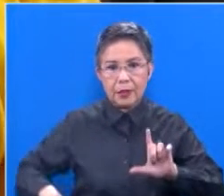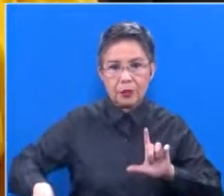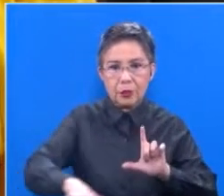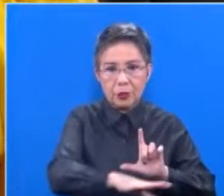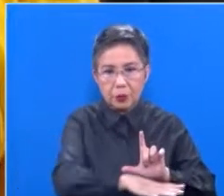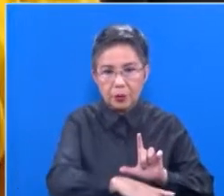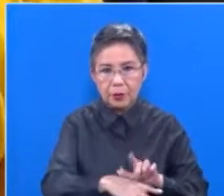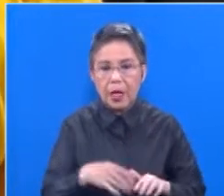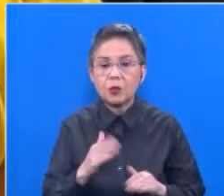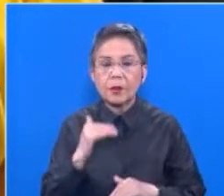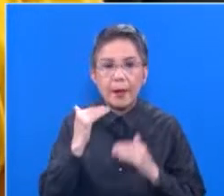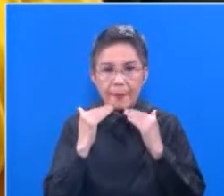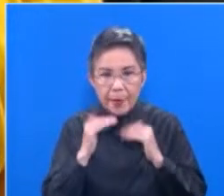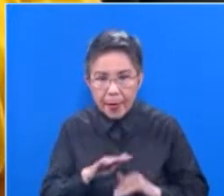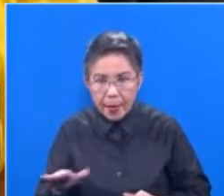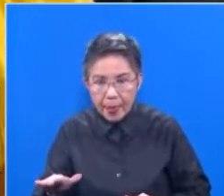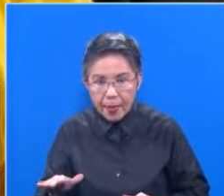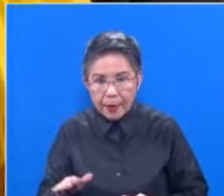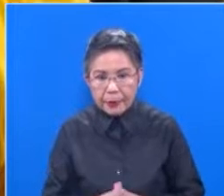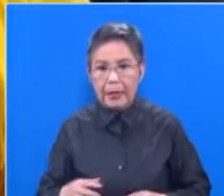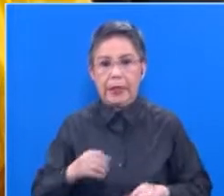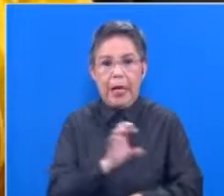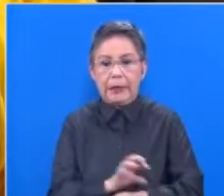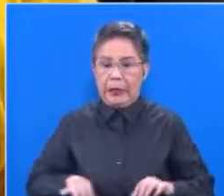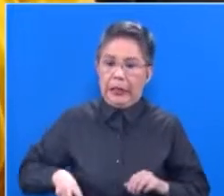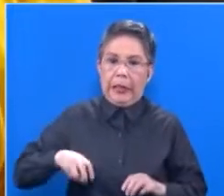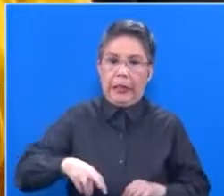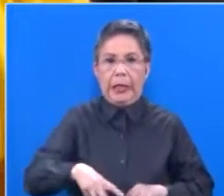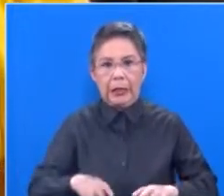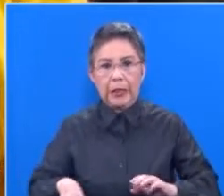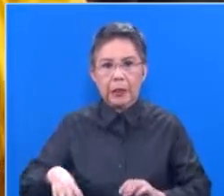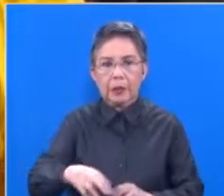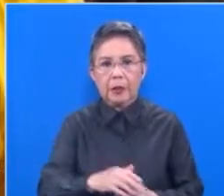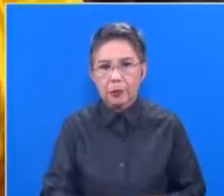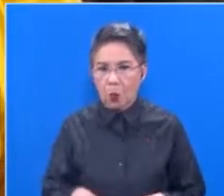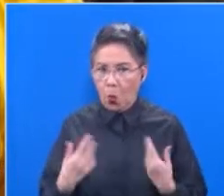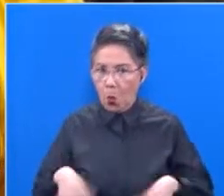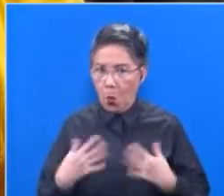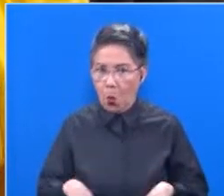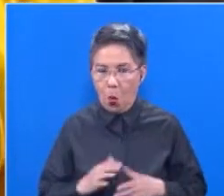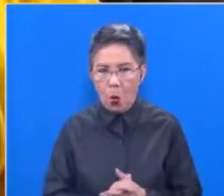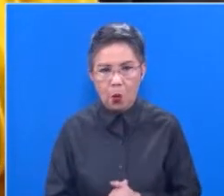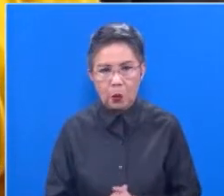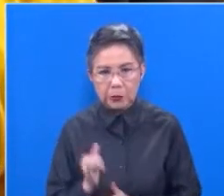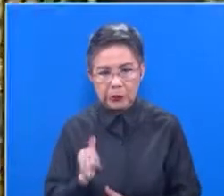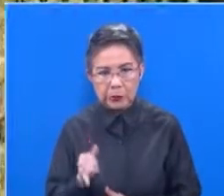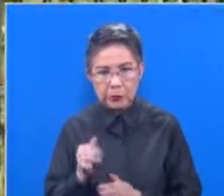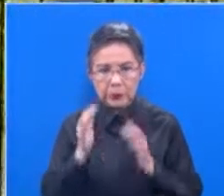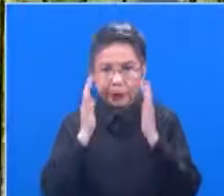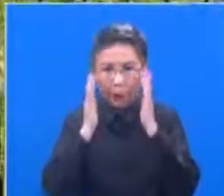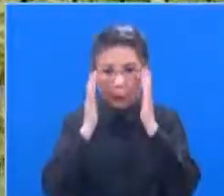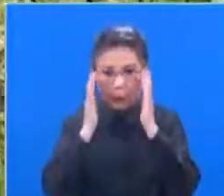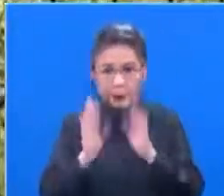sirkuit ini aman. Ya. Kan nggak lucu nanti Marquez nabrak anjing, kan gitu kan. Ya. Jadi nanti malah negara kita jadi hancur gitu ya namanya.